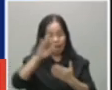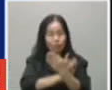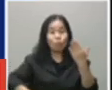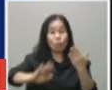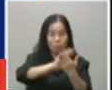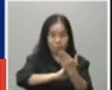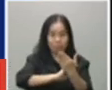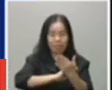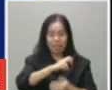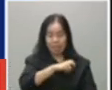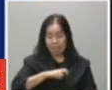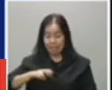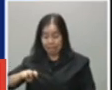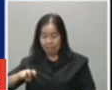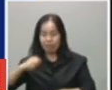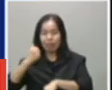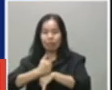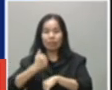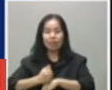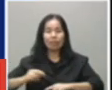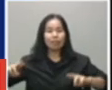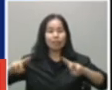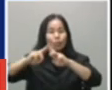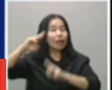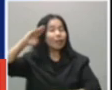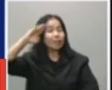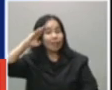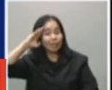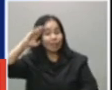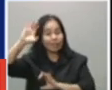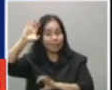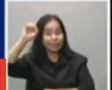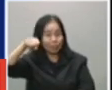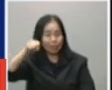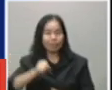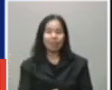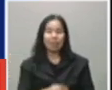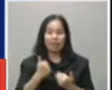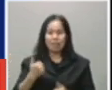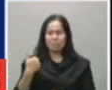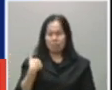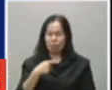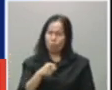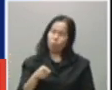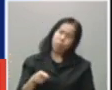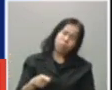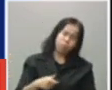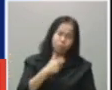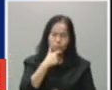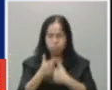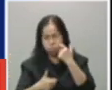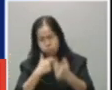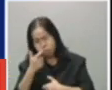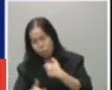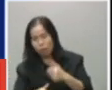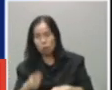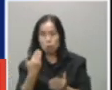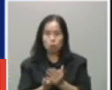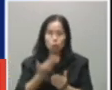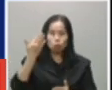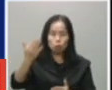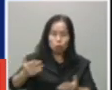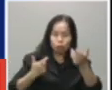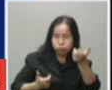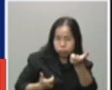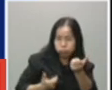ลาโหมเป็นในช่วงที่ก็มีคำกล่าวมากที่สุดครับซื้ออาวุธเป็นหมื่นเป็น